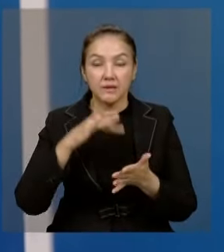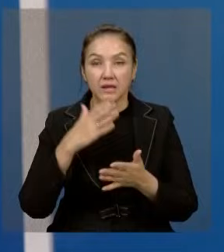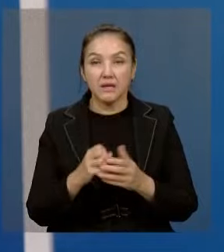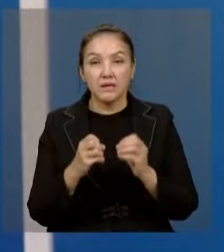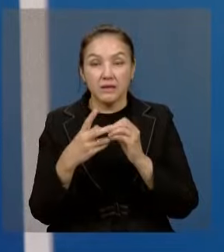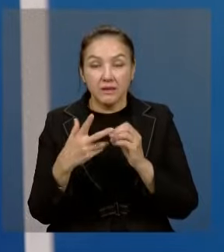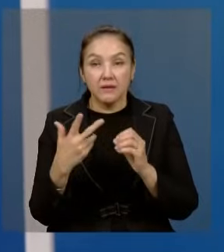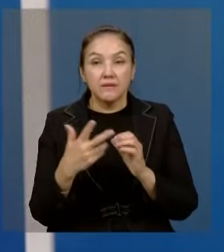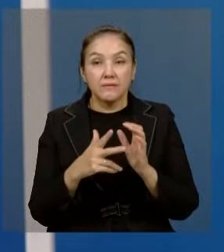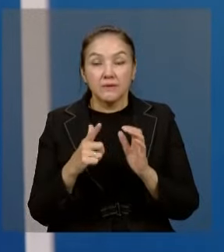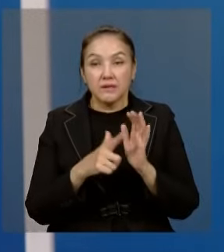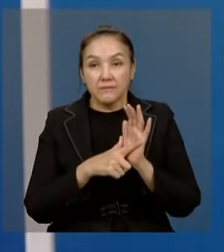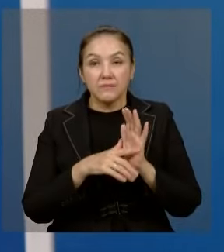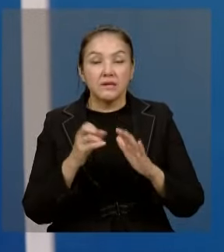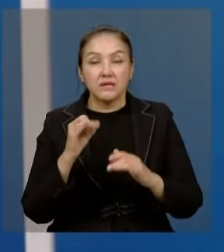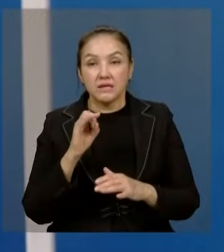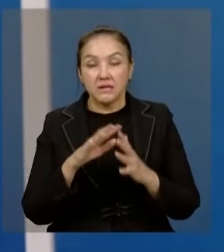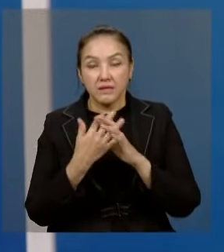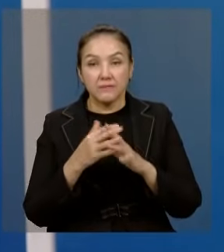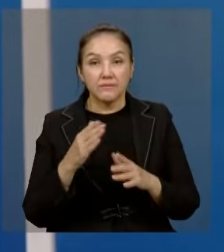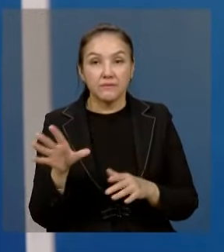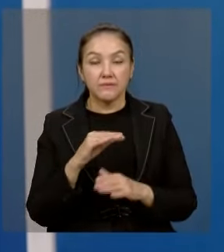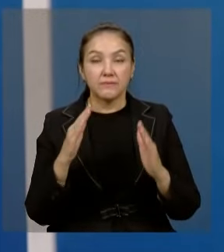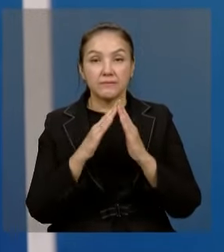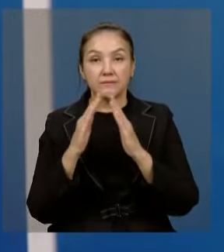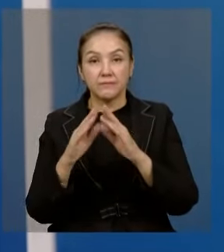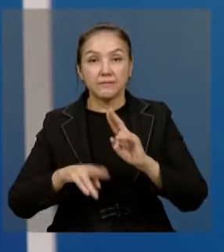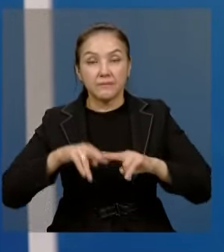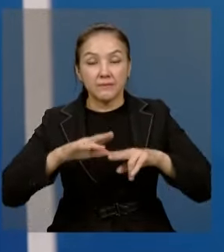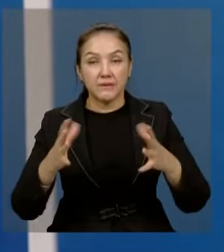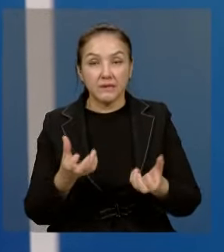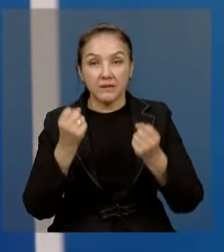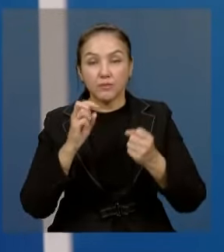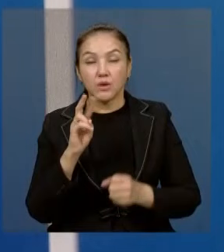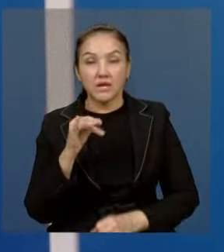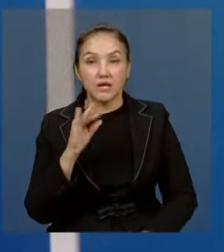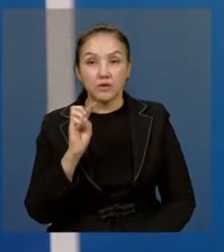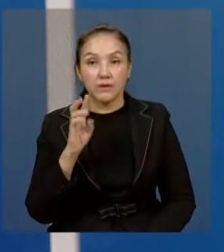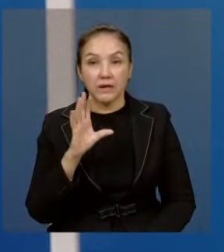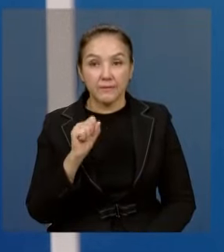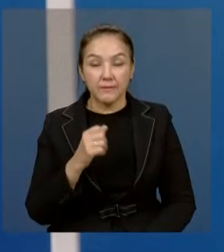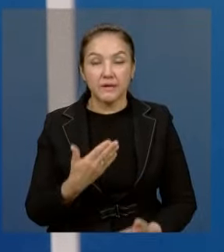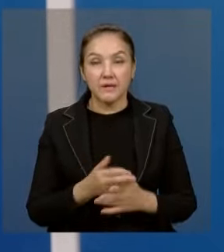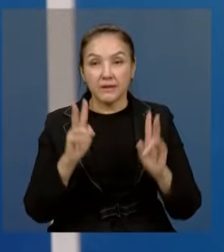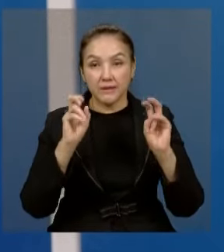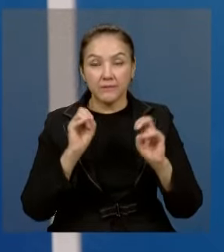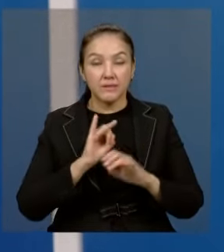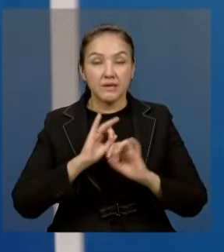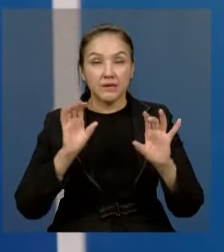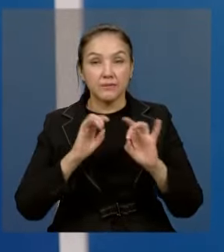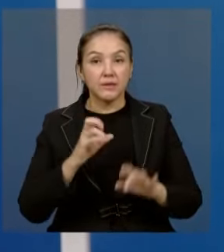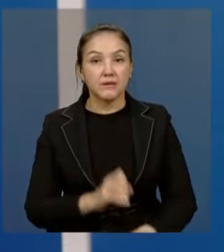17 в селе жарык стоит отметить что все дома возведены при поддержке фонда Муратова тему продолжит